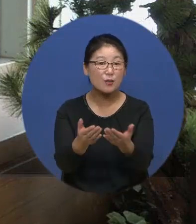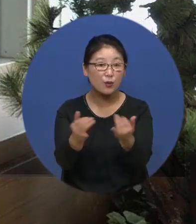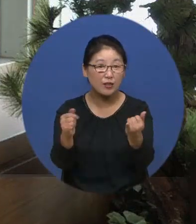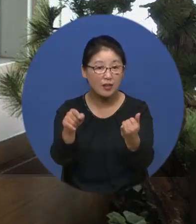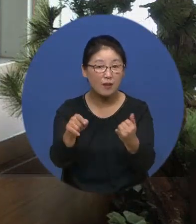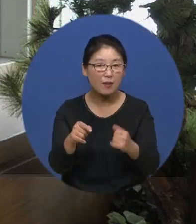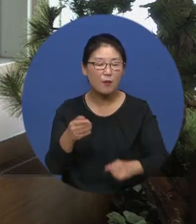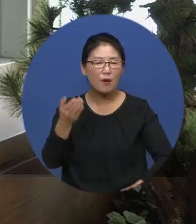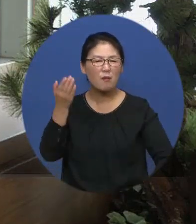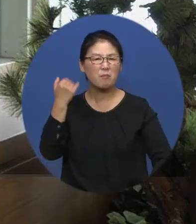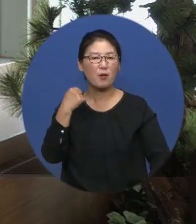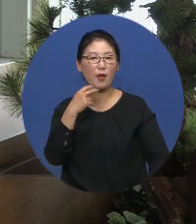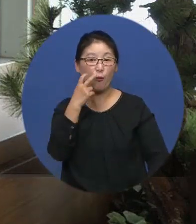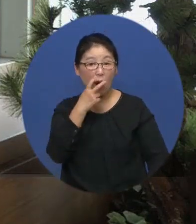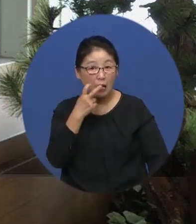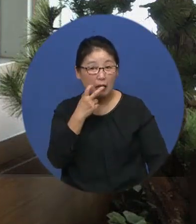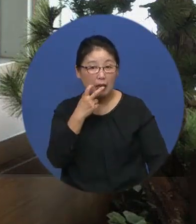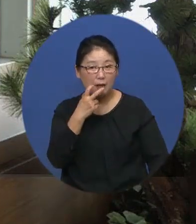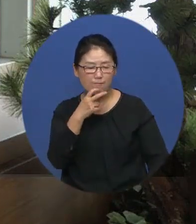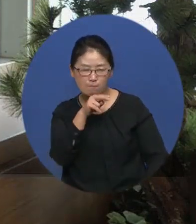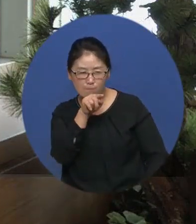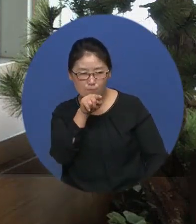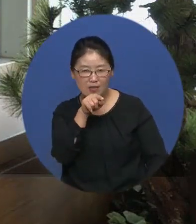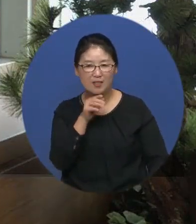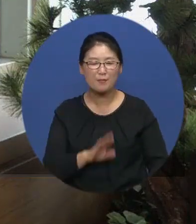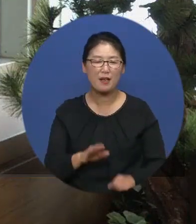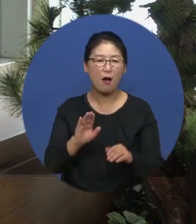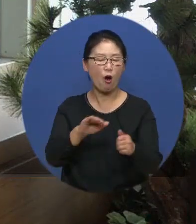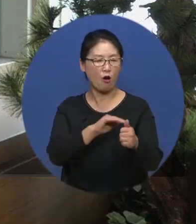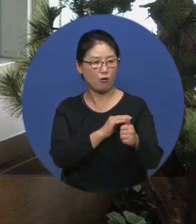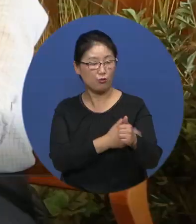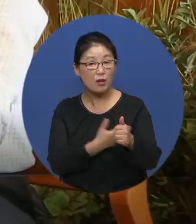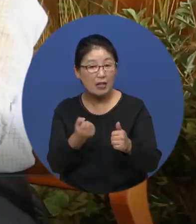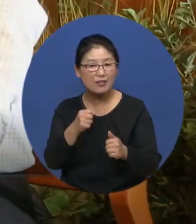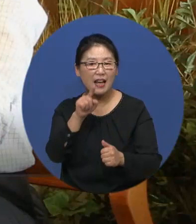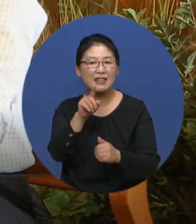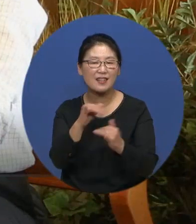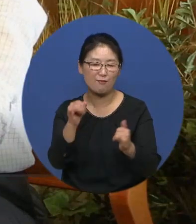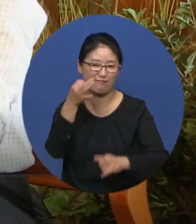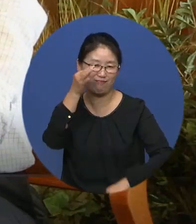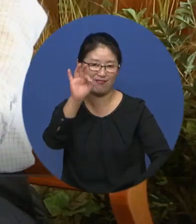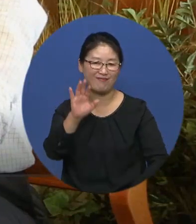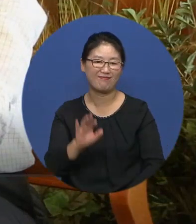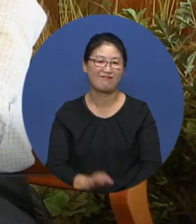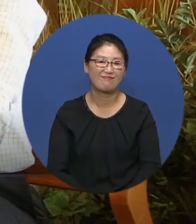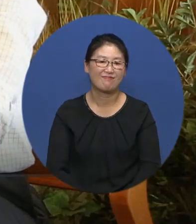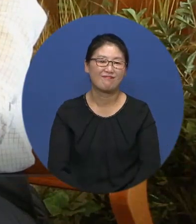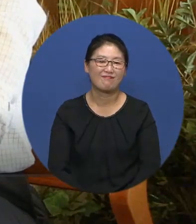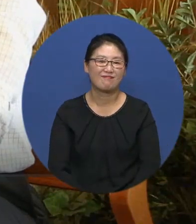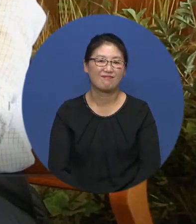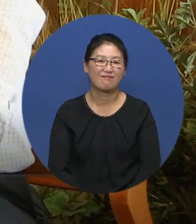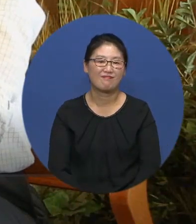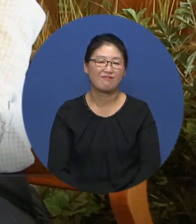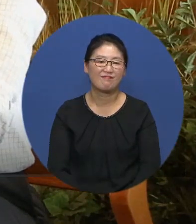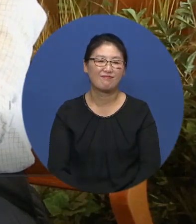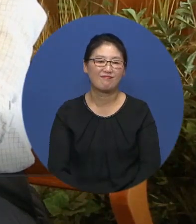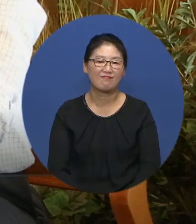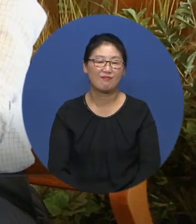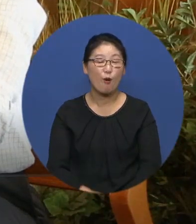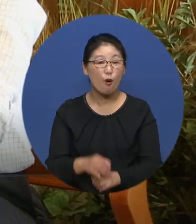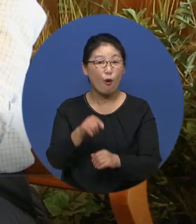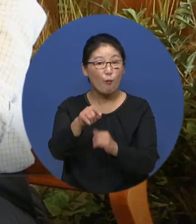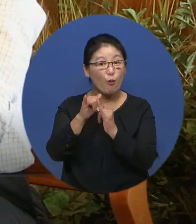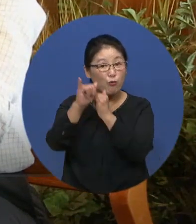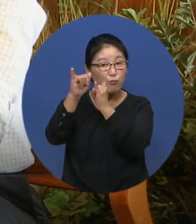대상이 아니라 이제는 능력 있는 대상으로도 바라보기 시작했습니다. 여러 분야에서